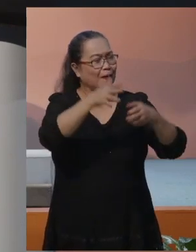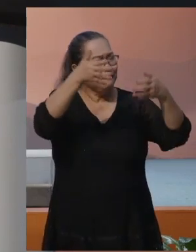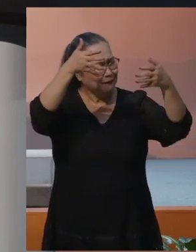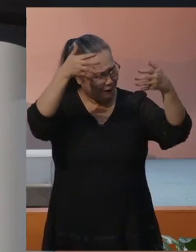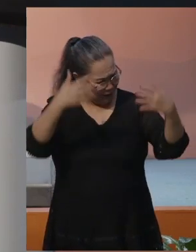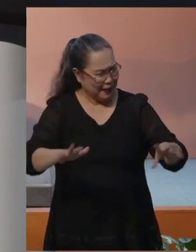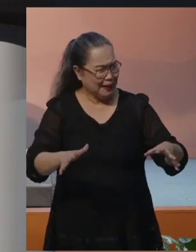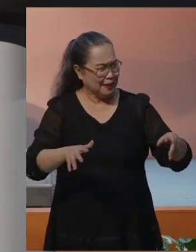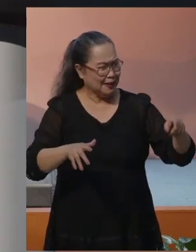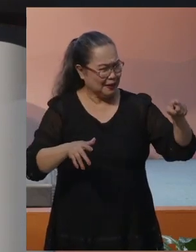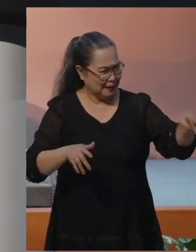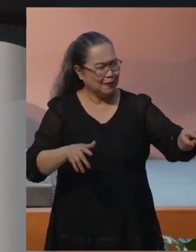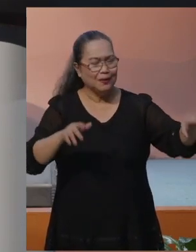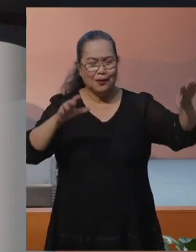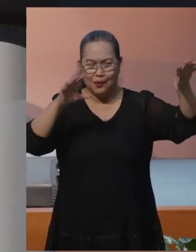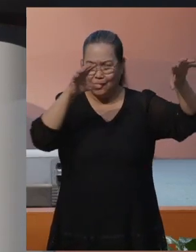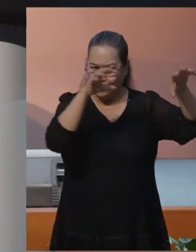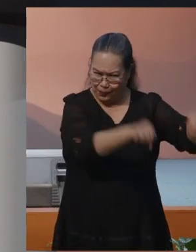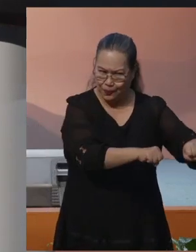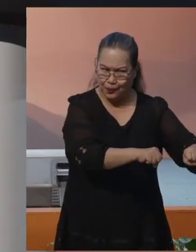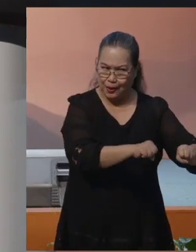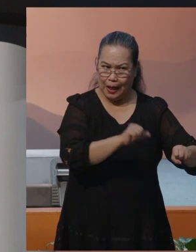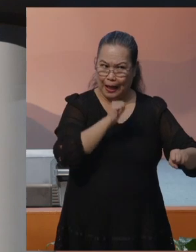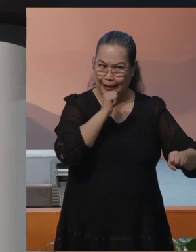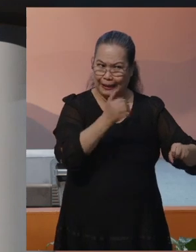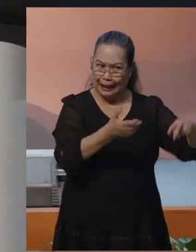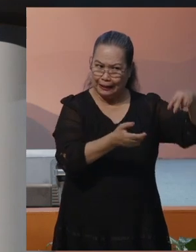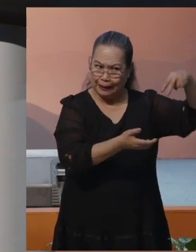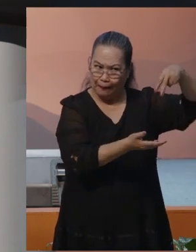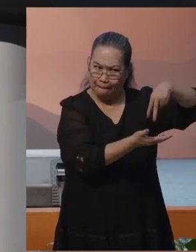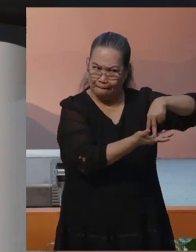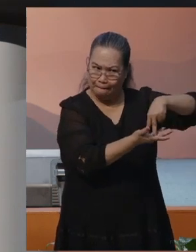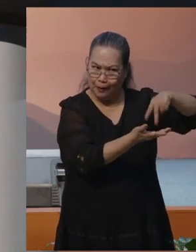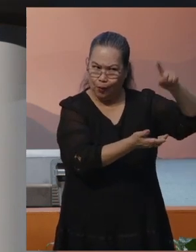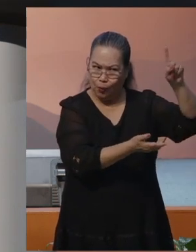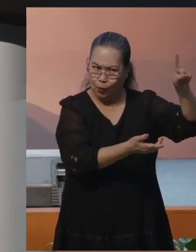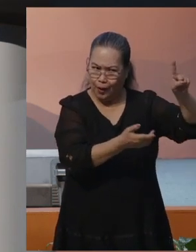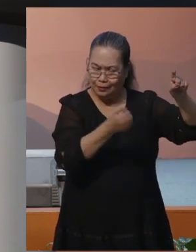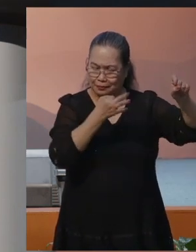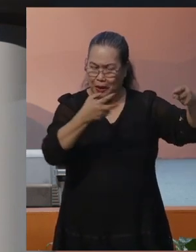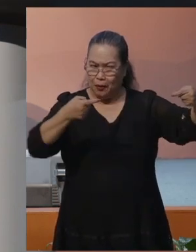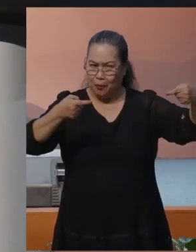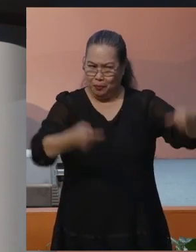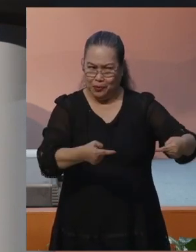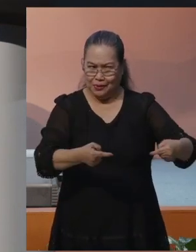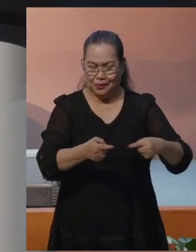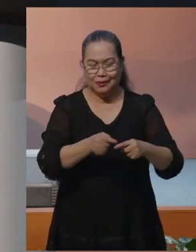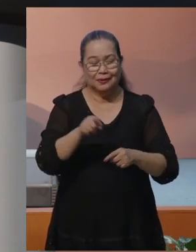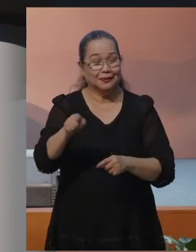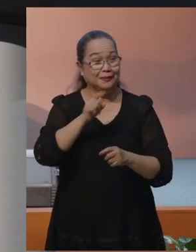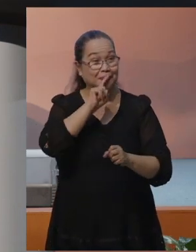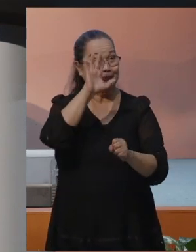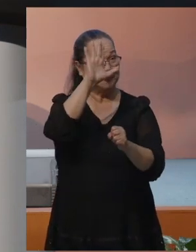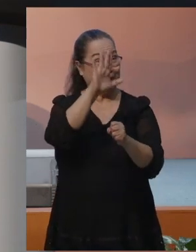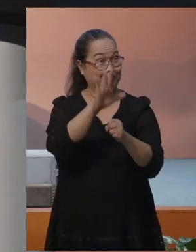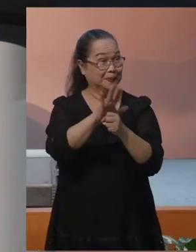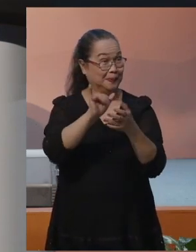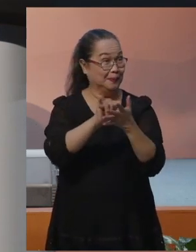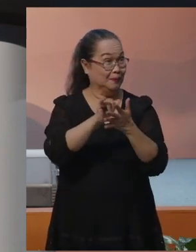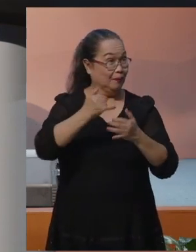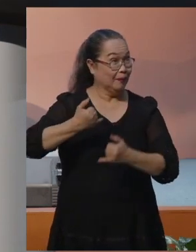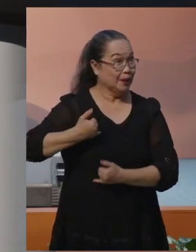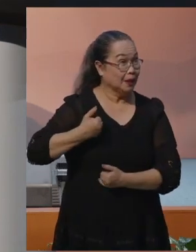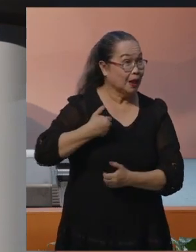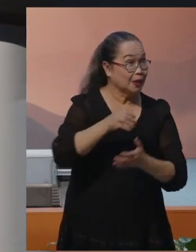your hands, not a man of them shall stand before you. Hindi bago yung pangakong yon, sapagkat yun ang pangako kay Joshua